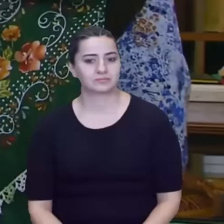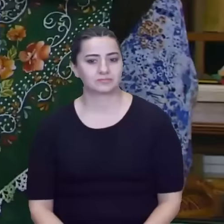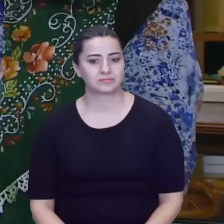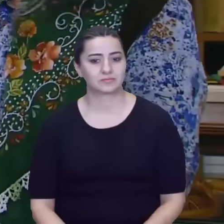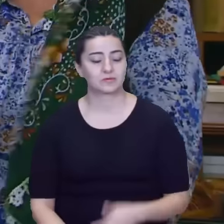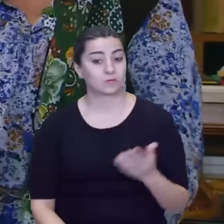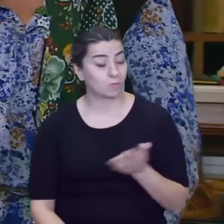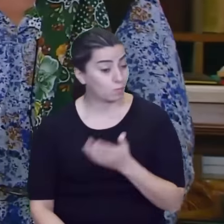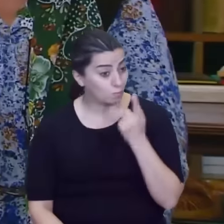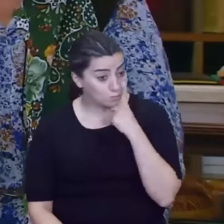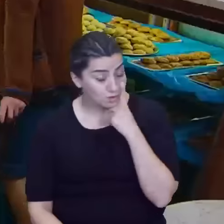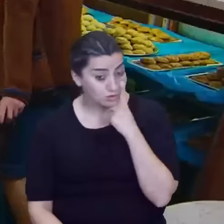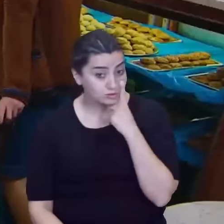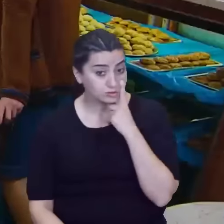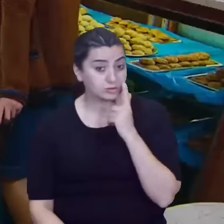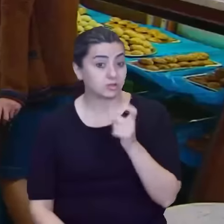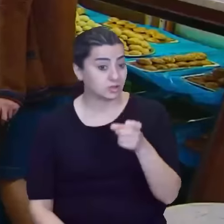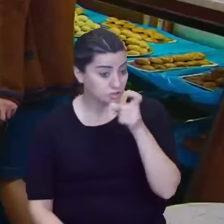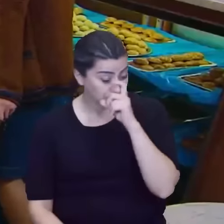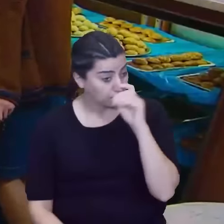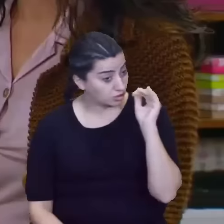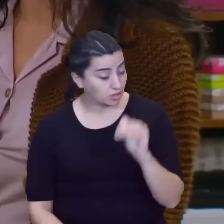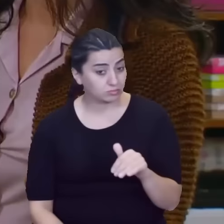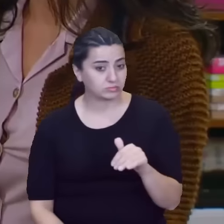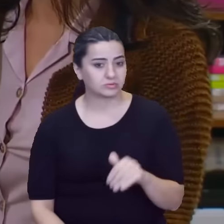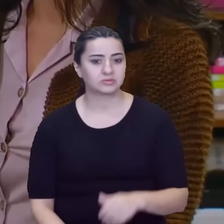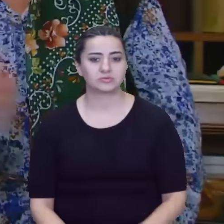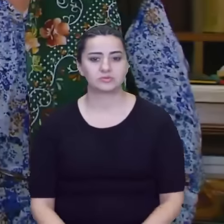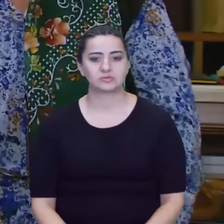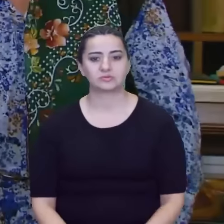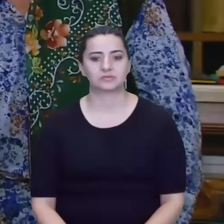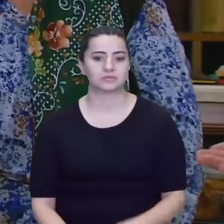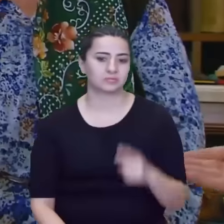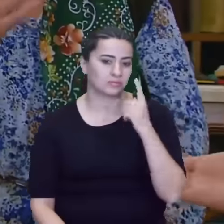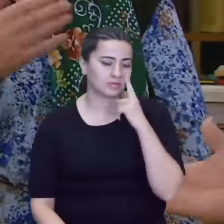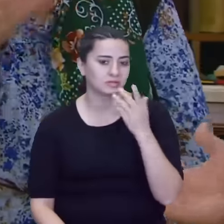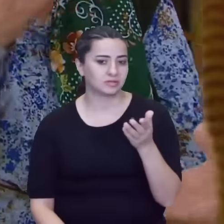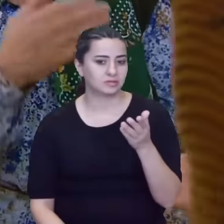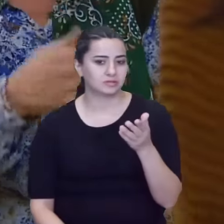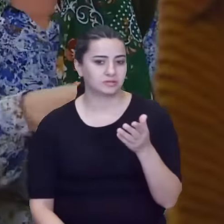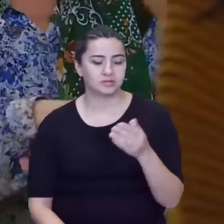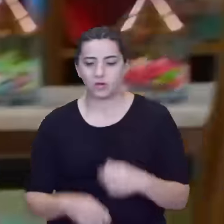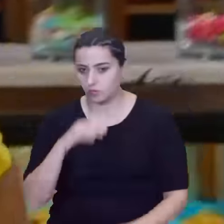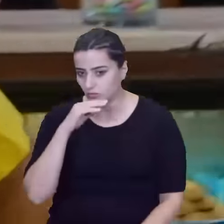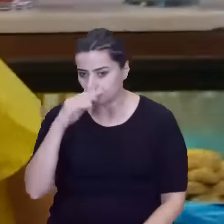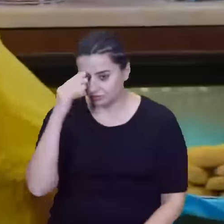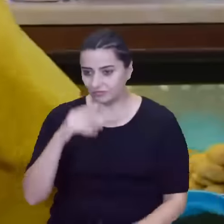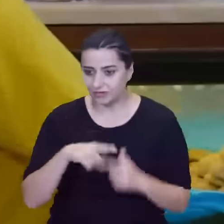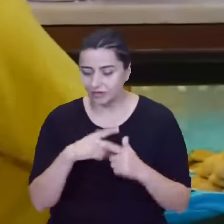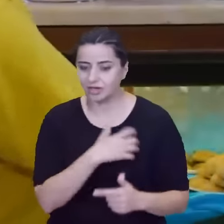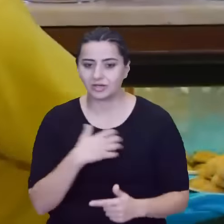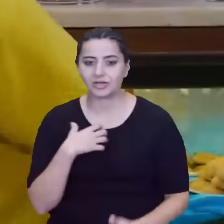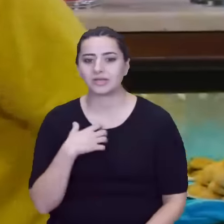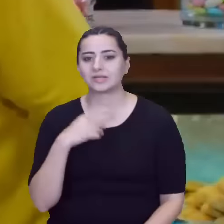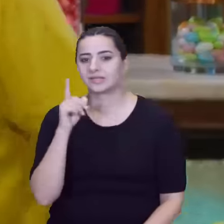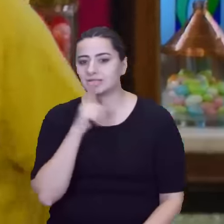Ooo bak sen. Kral da gelmiş. Ya. Bak sen bak. Efendim öpeyim Fato Anacığım.